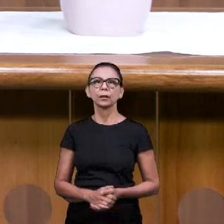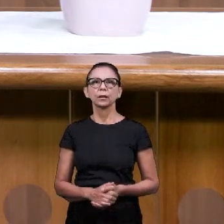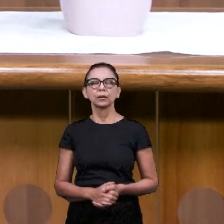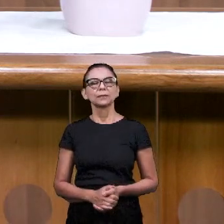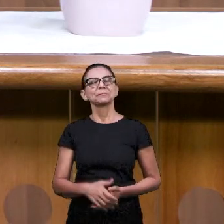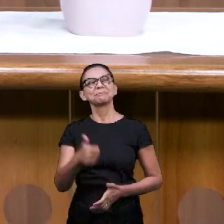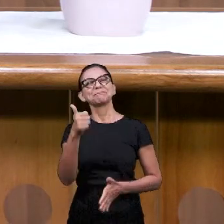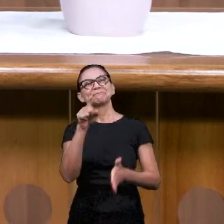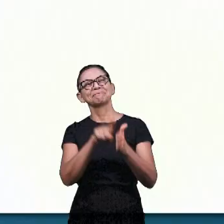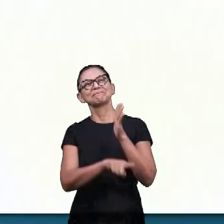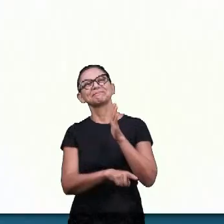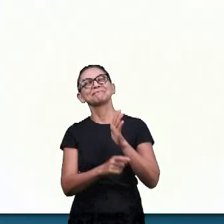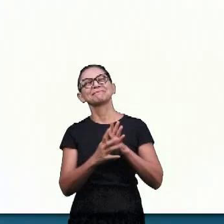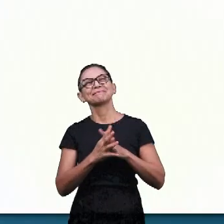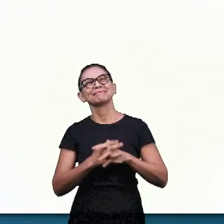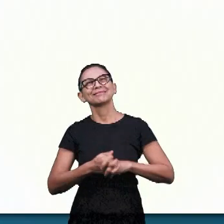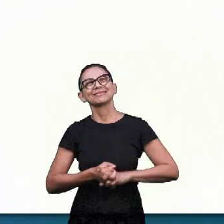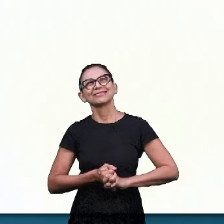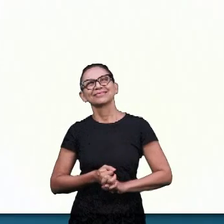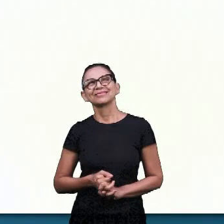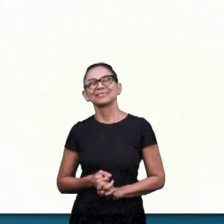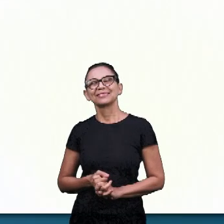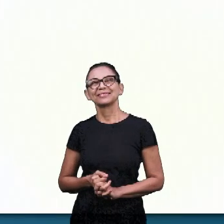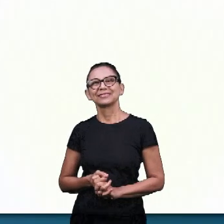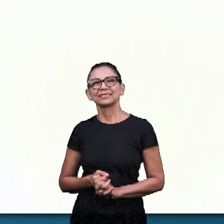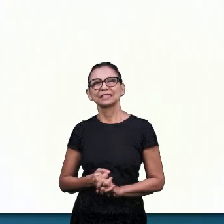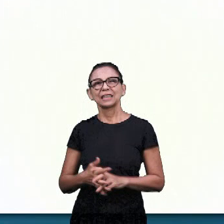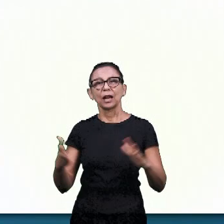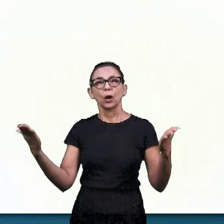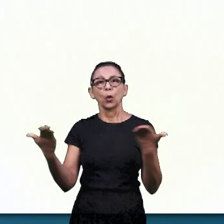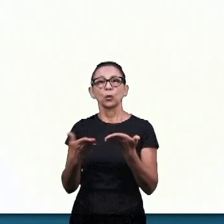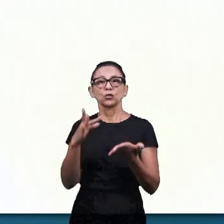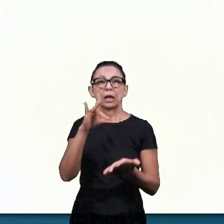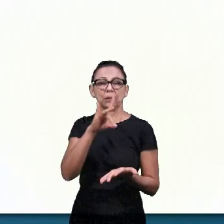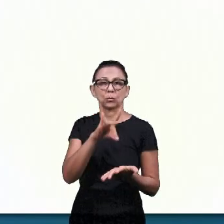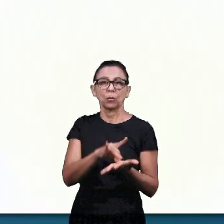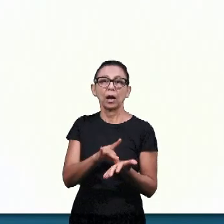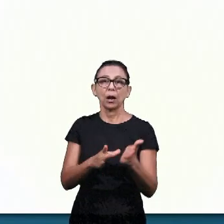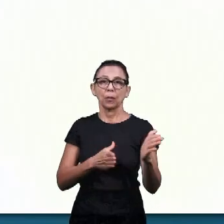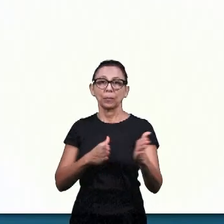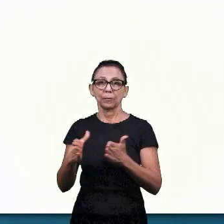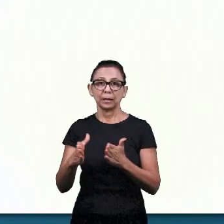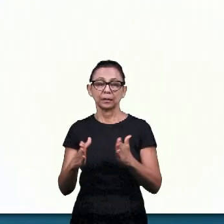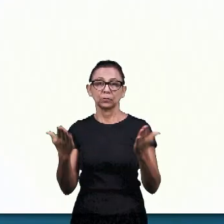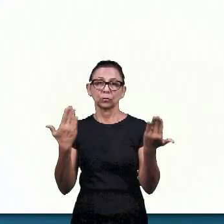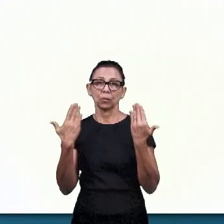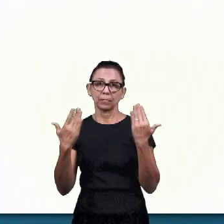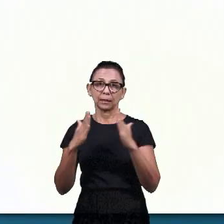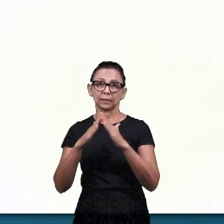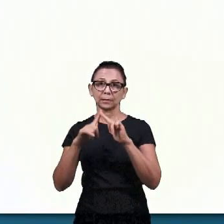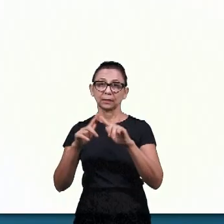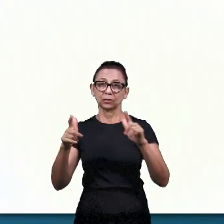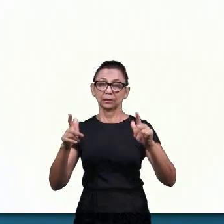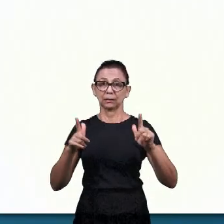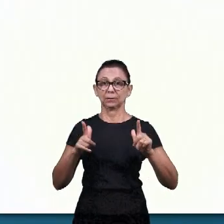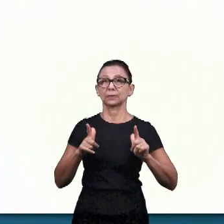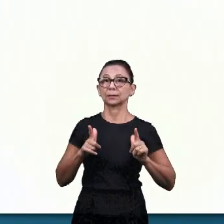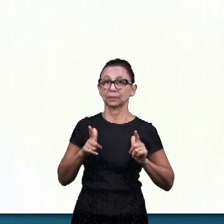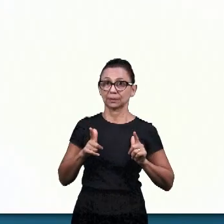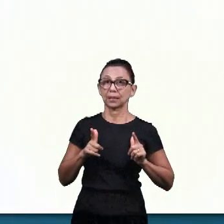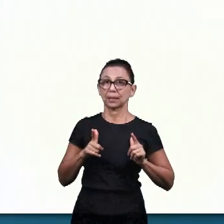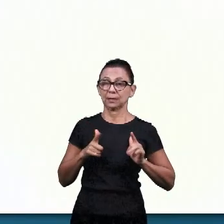1 disait, dans l'actuelle situation de l'Église, dans cette période de Laodicée, décrit dans le